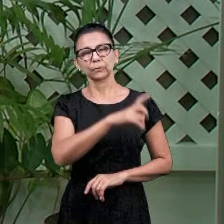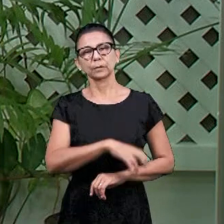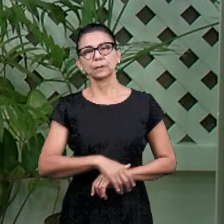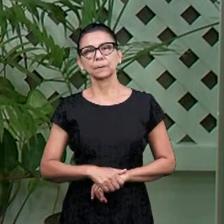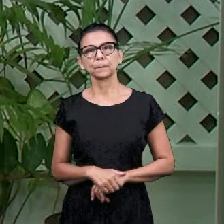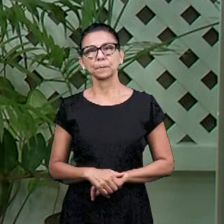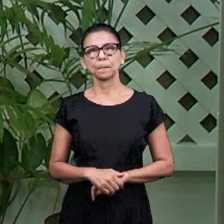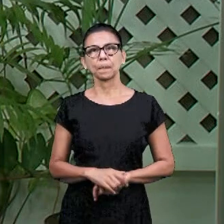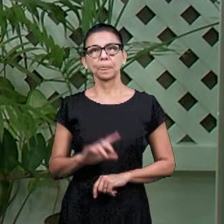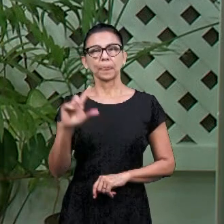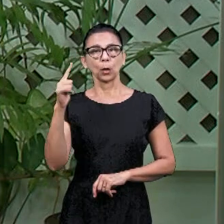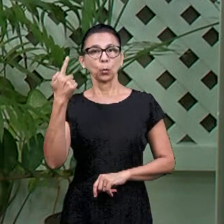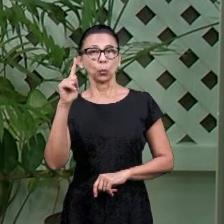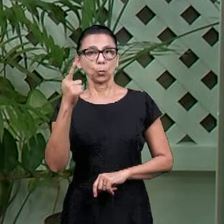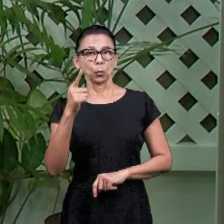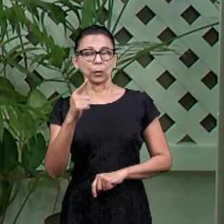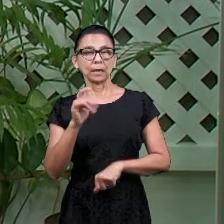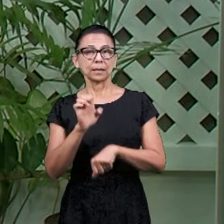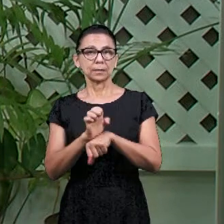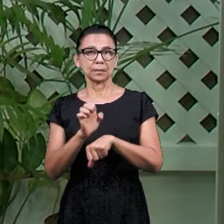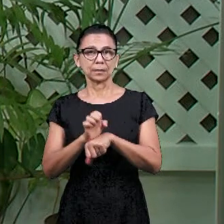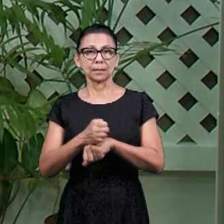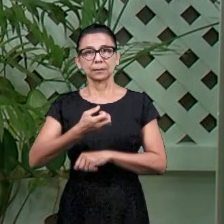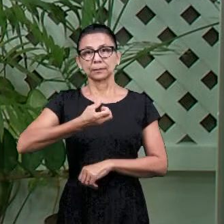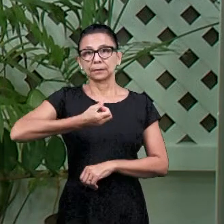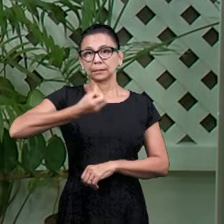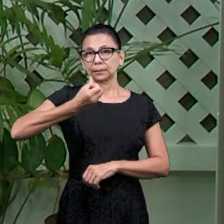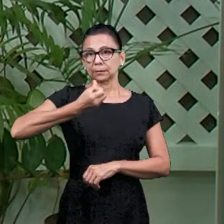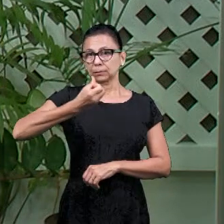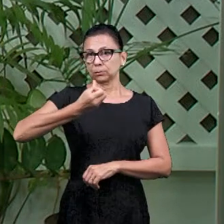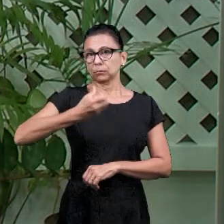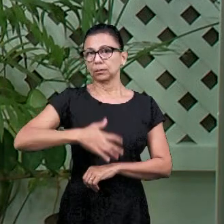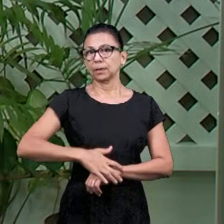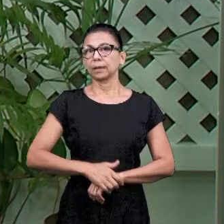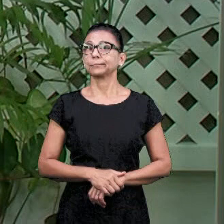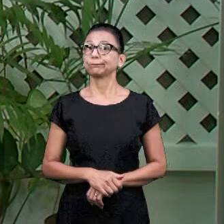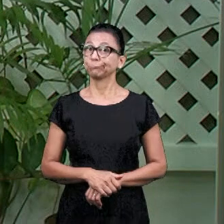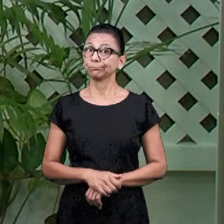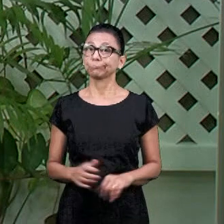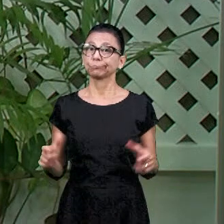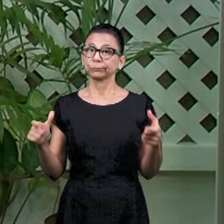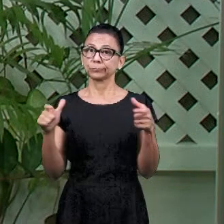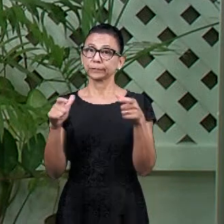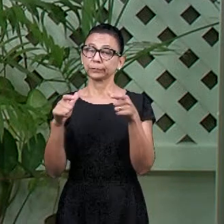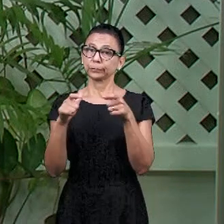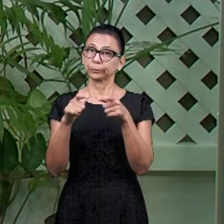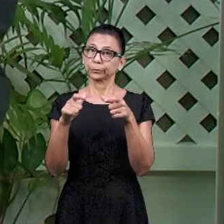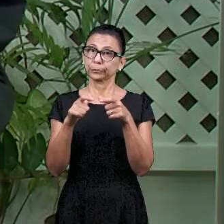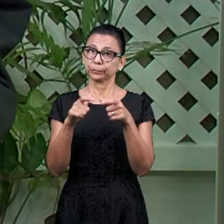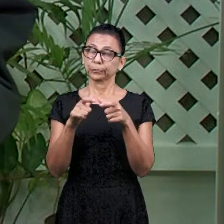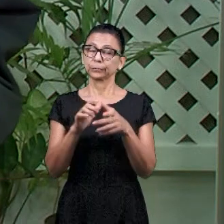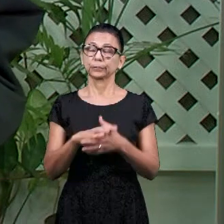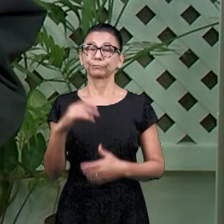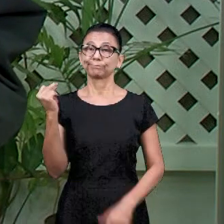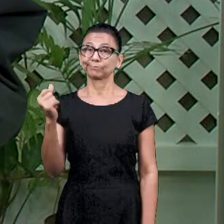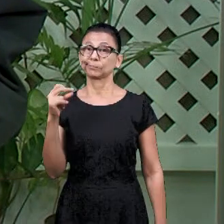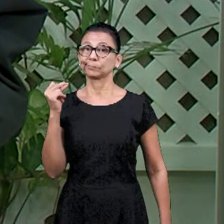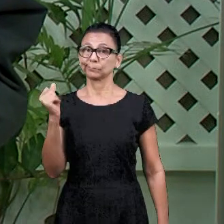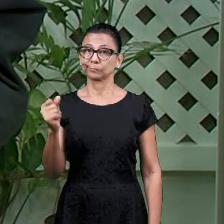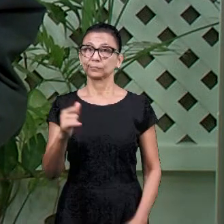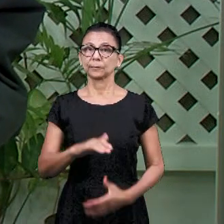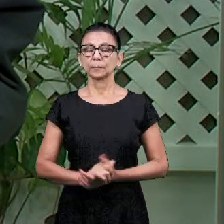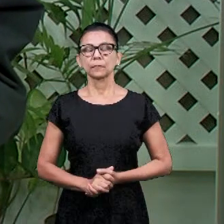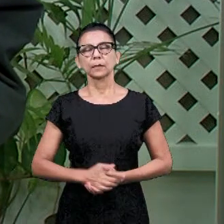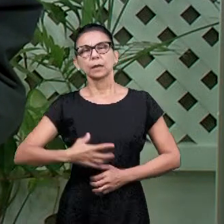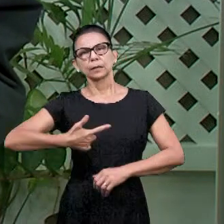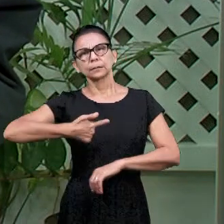a la difficulté. Mais nous avons ici, donc, Goiás, l'état du Goiás ne va pas bien non plus dans